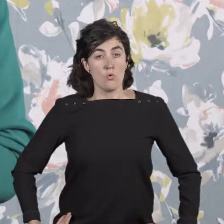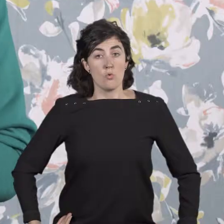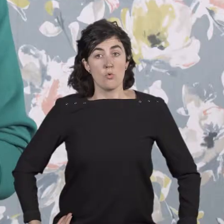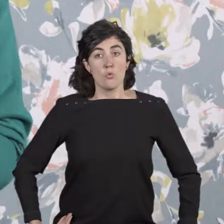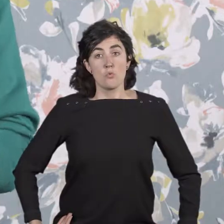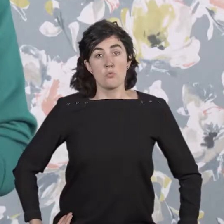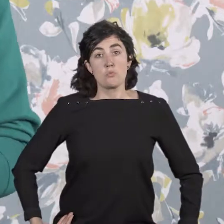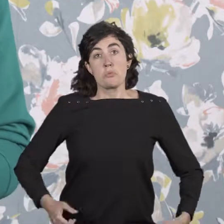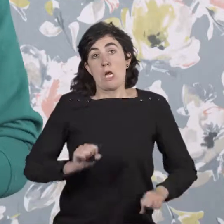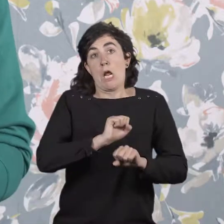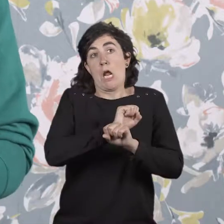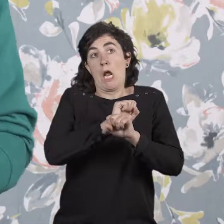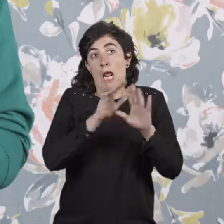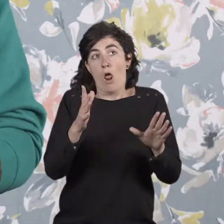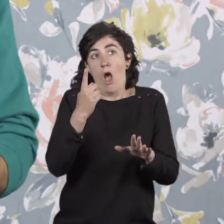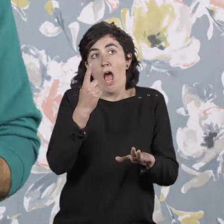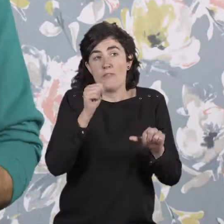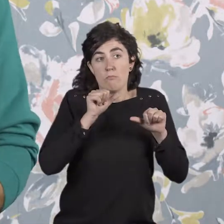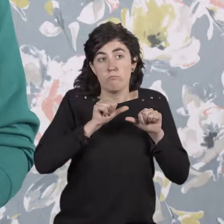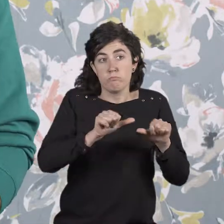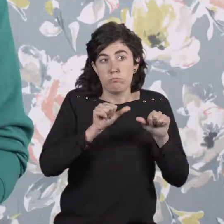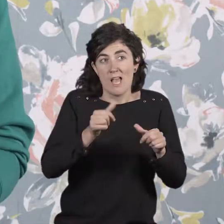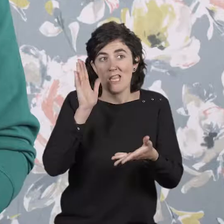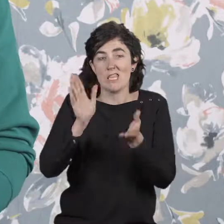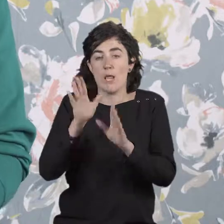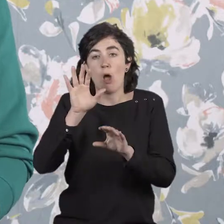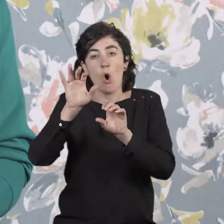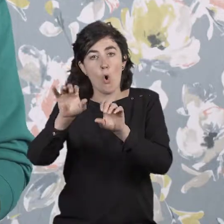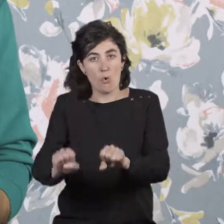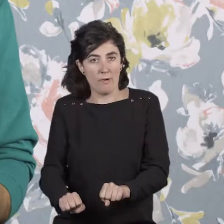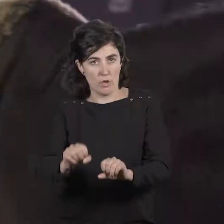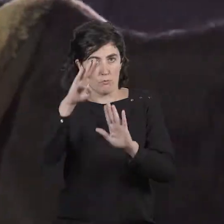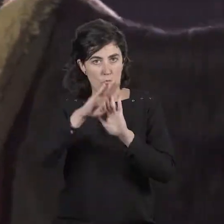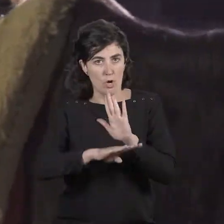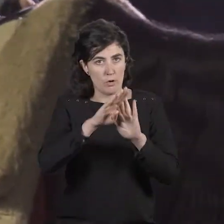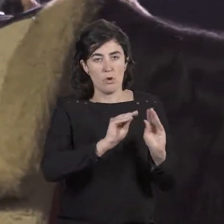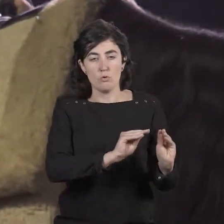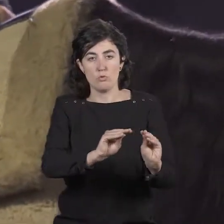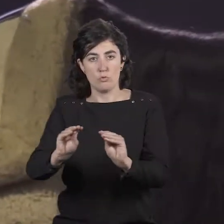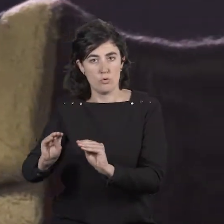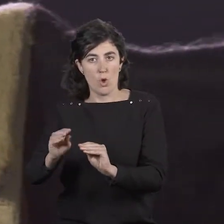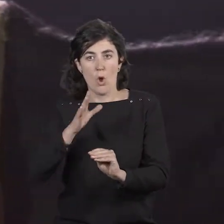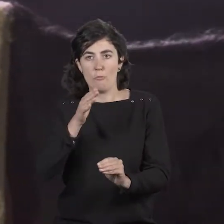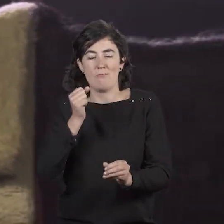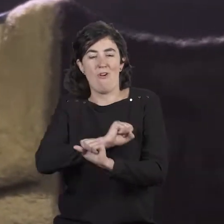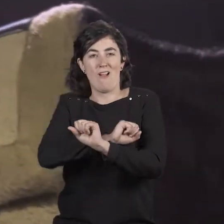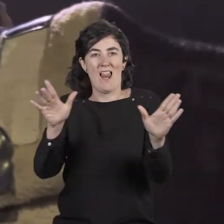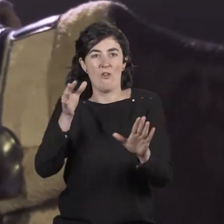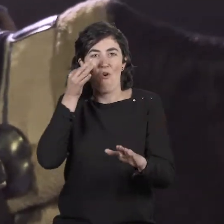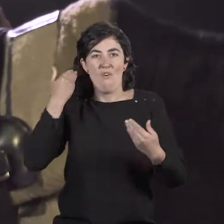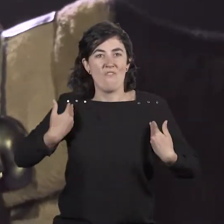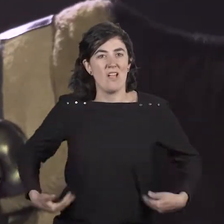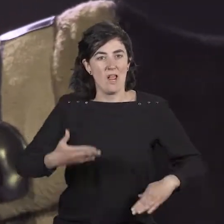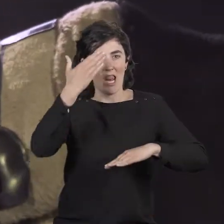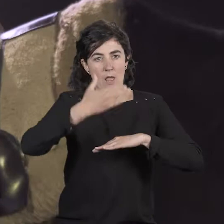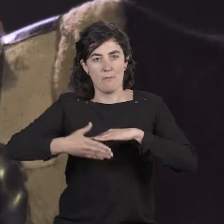Fisiko aldetik, pues, badaukagun gutxi gora bera argi, pues, fisioterapia eta terapia okupazionala dela. Egin behar ditugun tratamenduak, bere gauza fisikoa